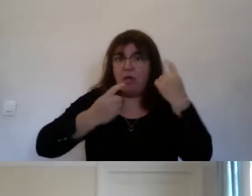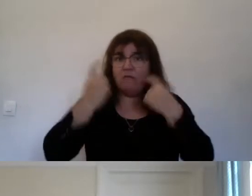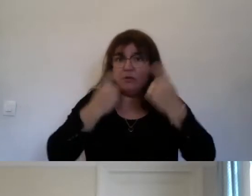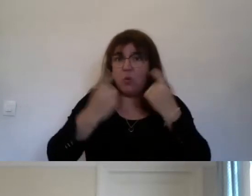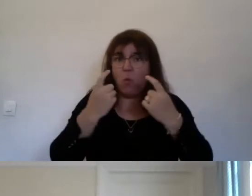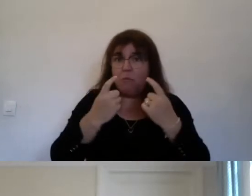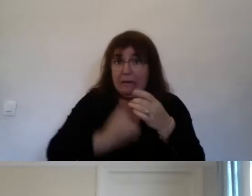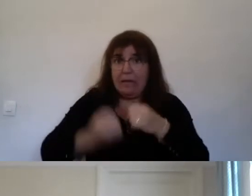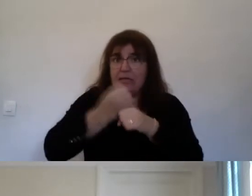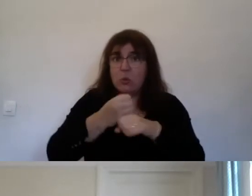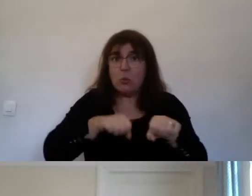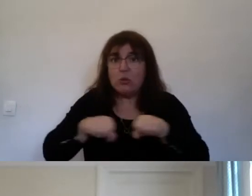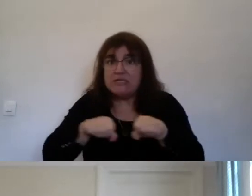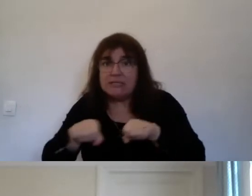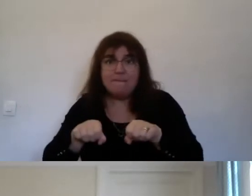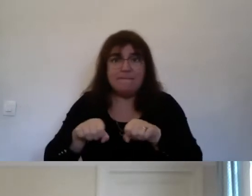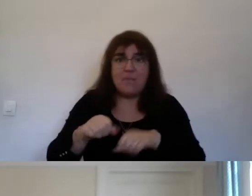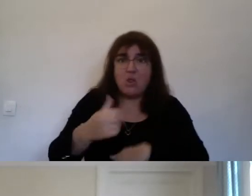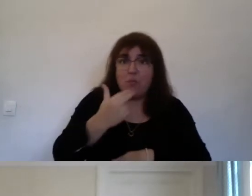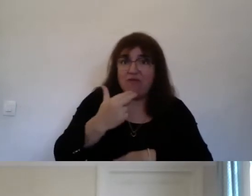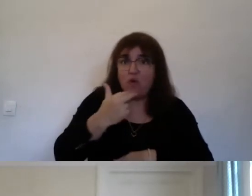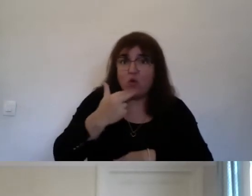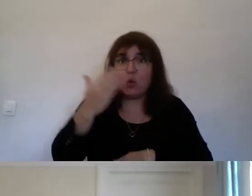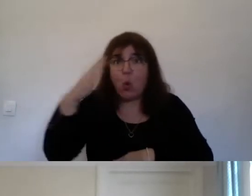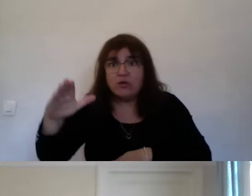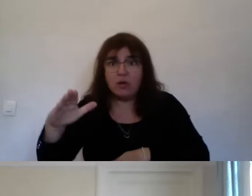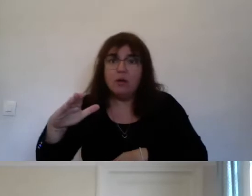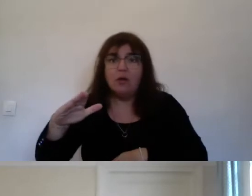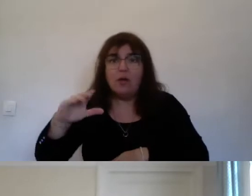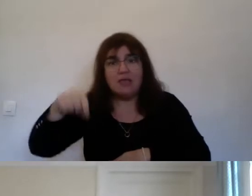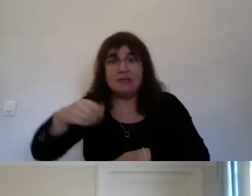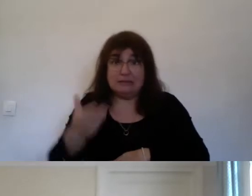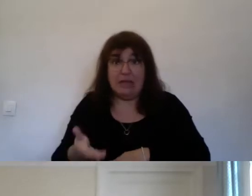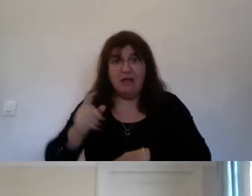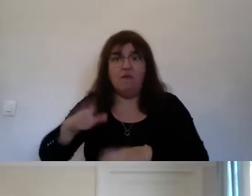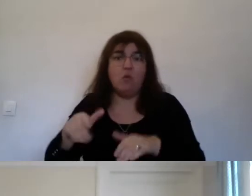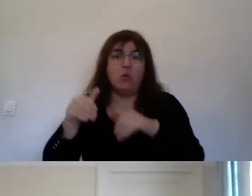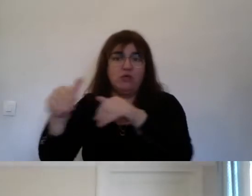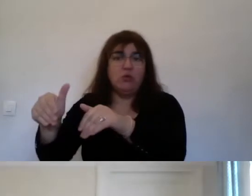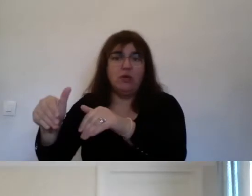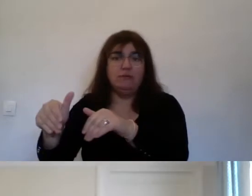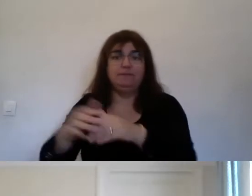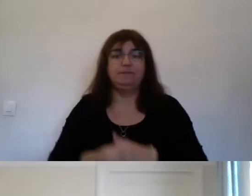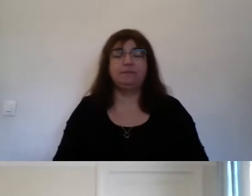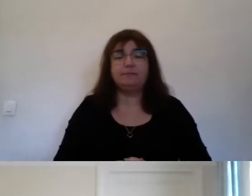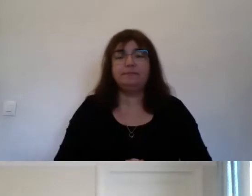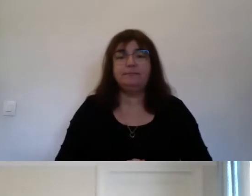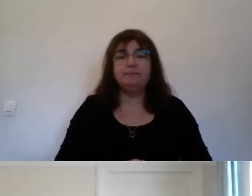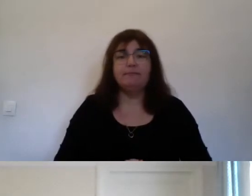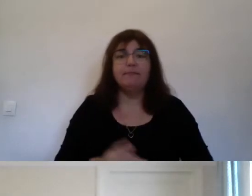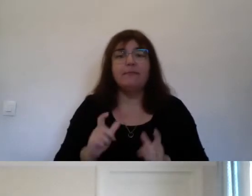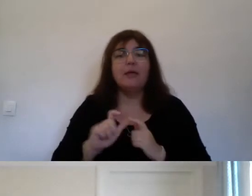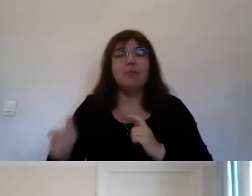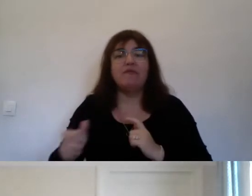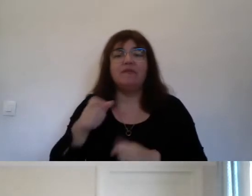d'autres performances. Bien. Voilà. Merci. Merci beaucoup. Enrique, c'est à vous. Vous êtes conférencier à l'ARMN